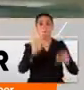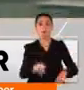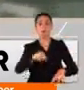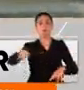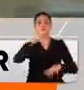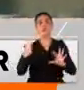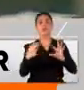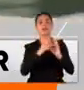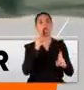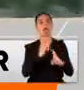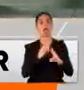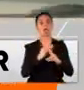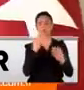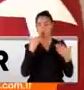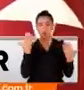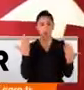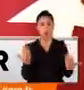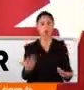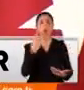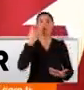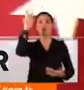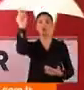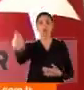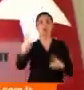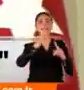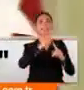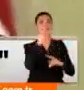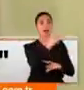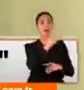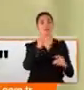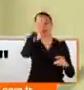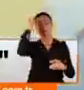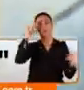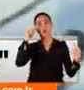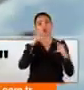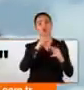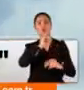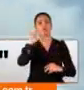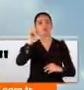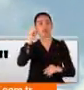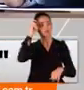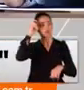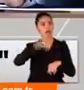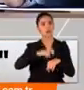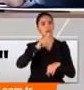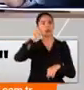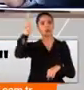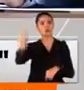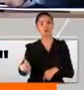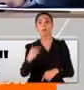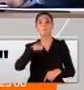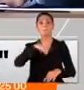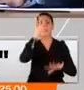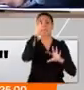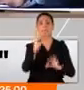bunlarla ilgili acelemiz yok. Erdoğan'a Taliban'la Türkiye'nin görüşmesine verilen tepkiler de hatırlatıldı. Bizim de